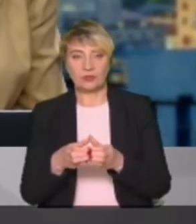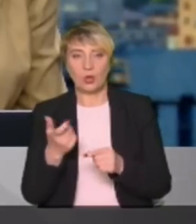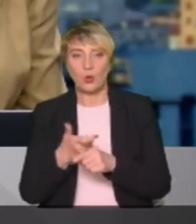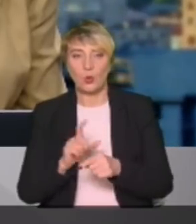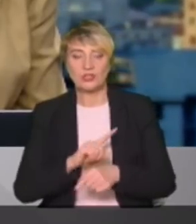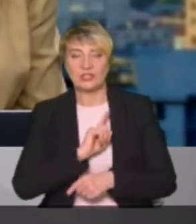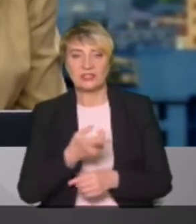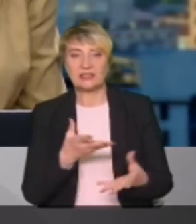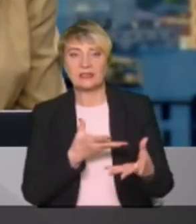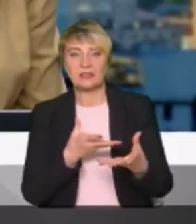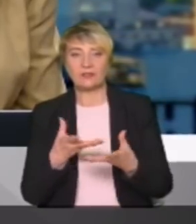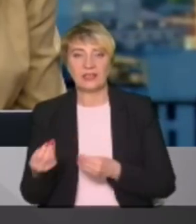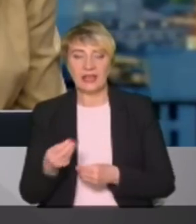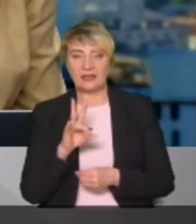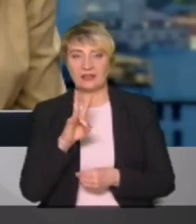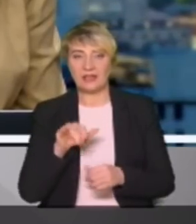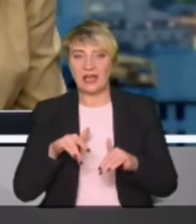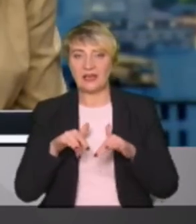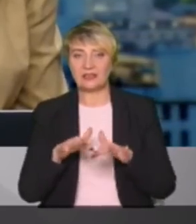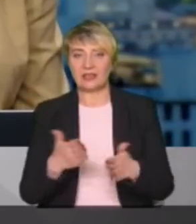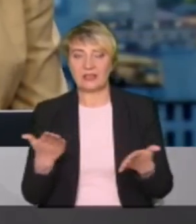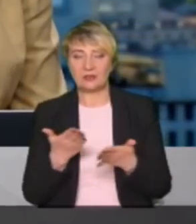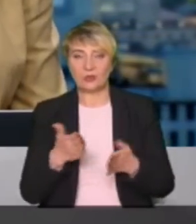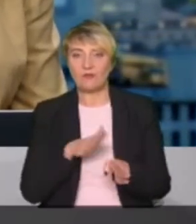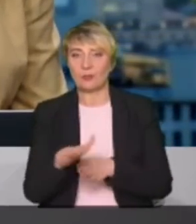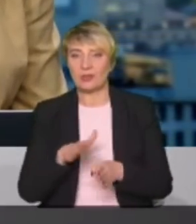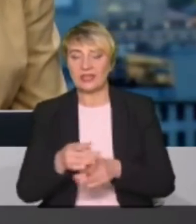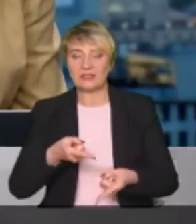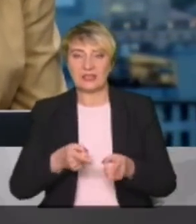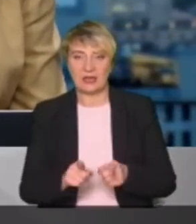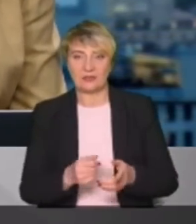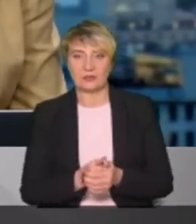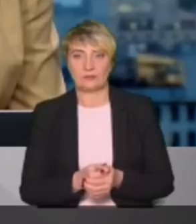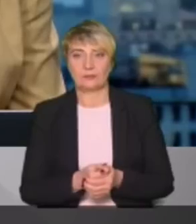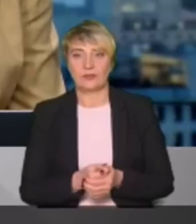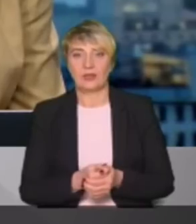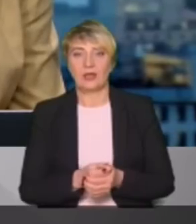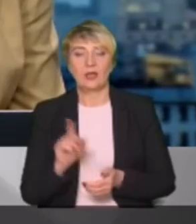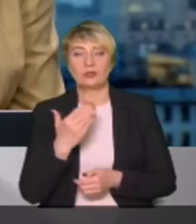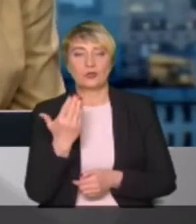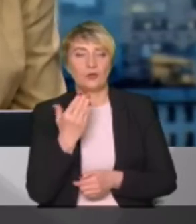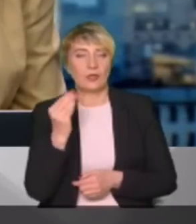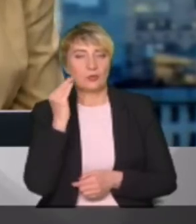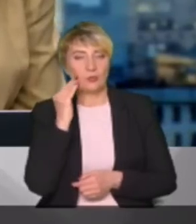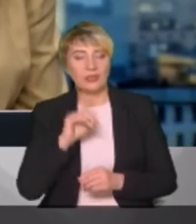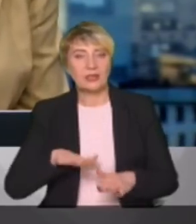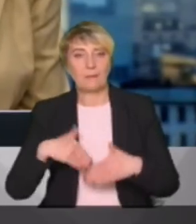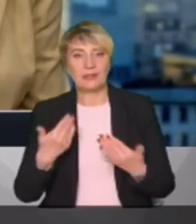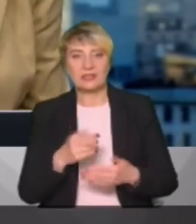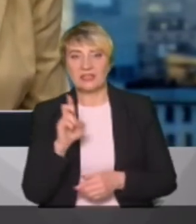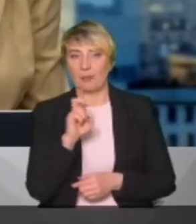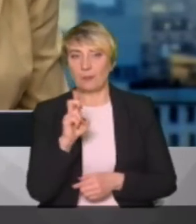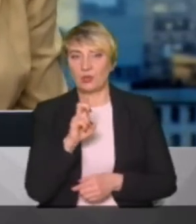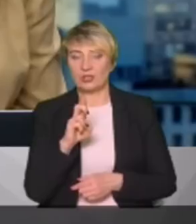на дела, которые делаются в реальности. Карма, что вы думаете по поводу предложения Бориса Джонсона создать вот